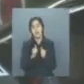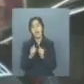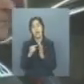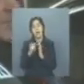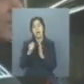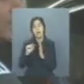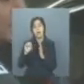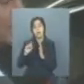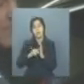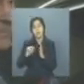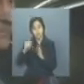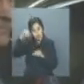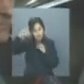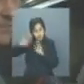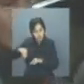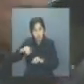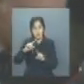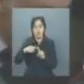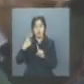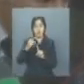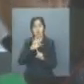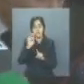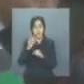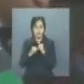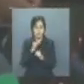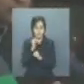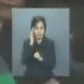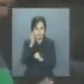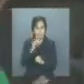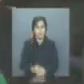ลีกสเปนในวันที่8มกราคมค่ะ